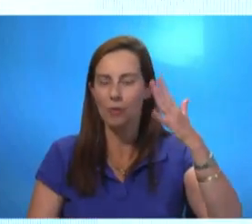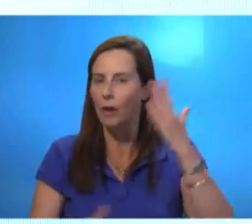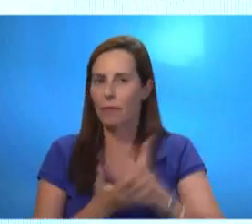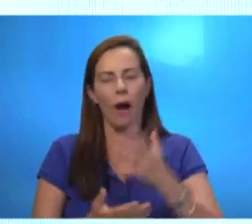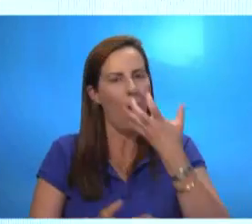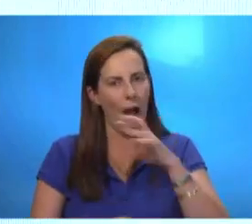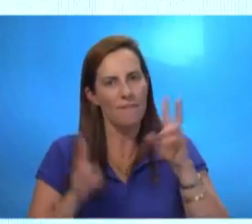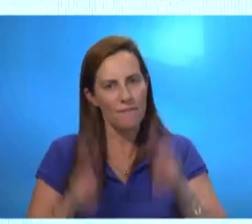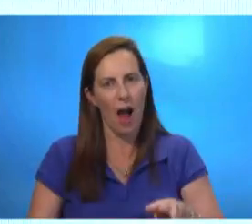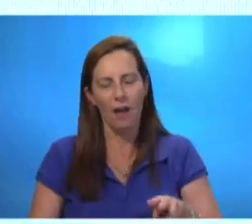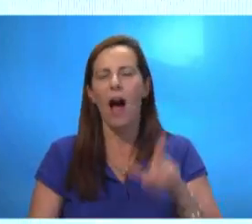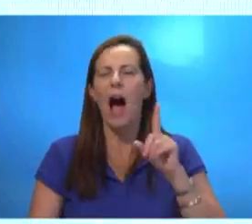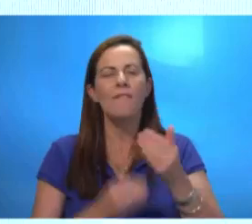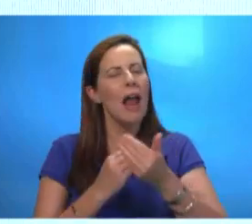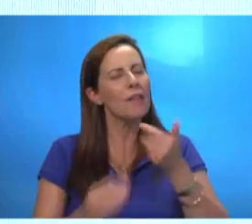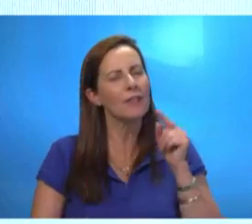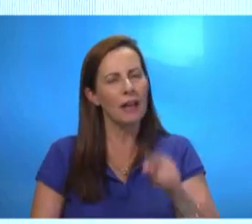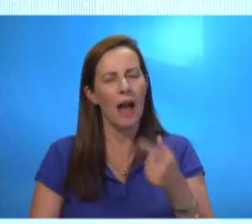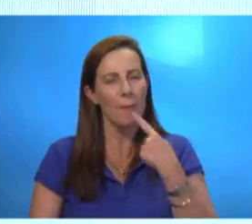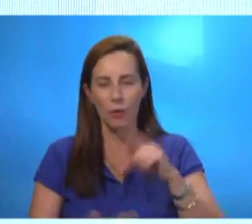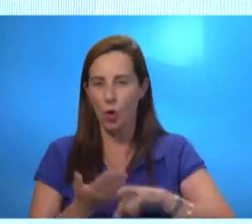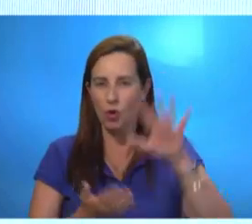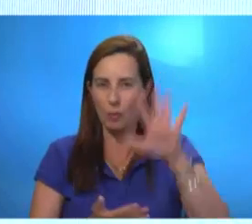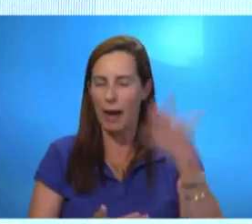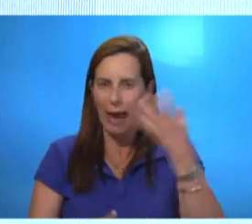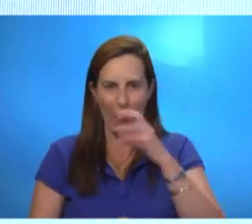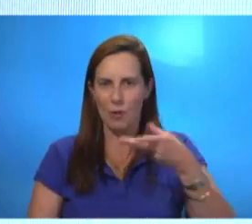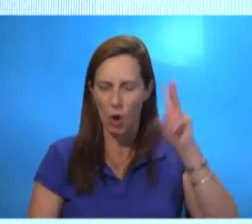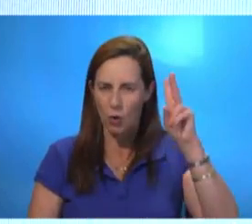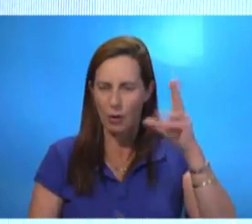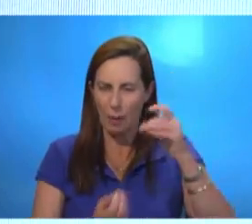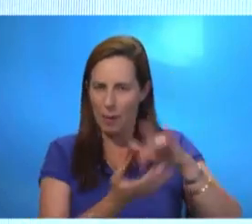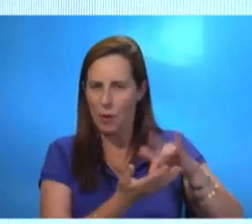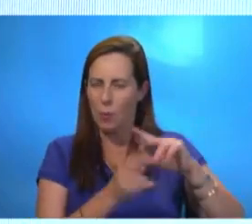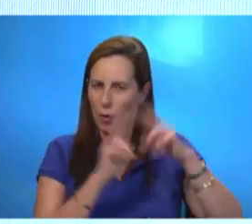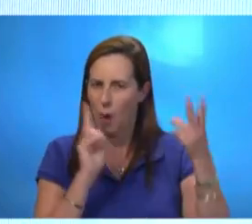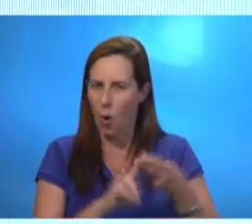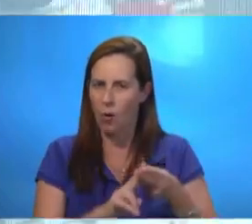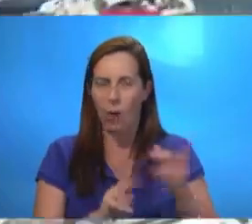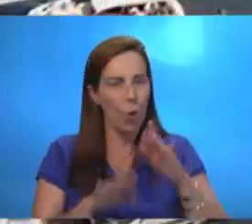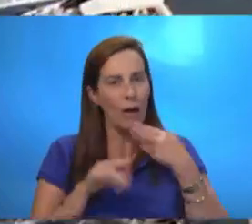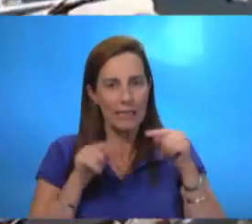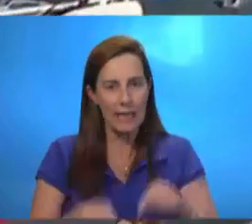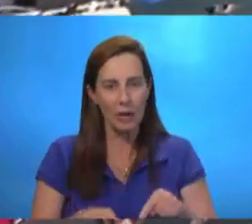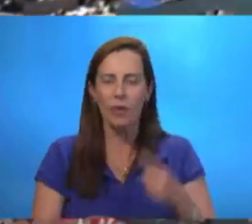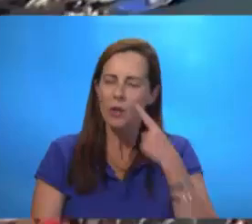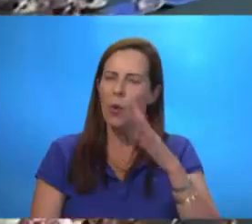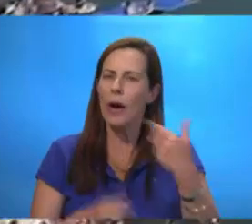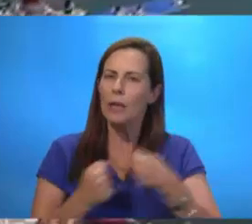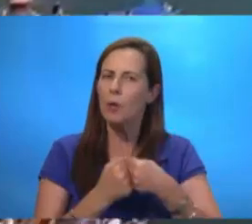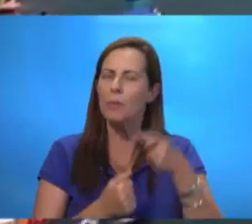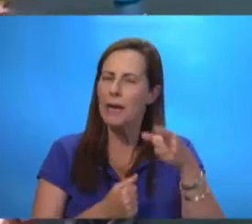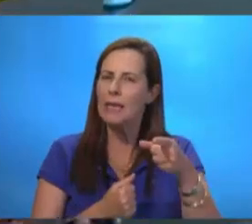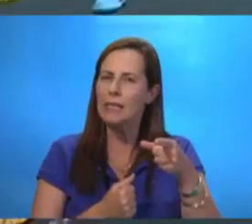חם הרגיל, אבל לפני כן אמרנו שחודש מאי היה חם הרגיל בהרבה מאוד מקומות בעולם, לא רק אצלנו, אז תראו איך התמודדו עם זה